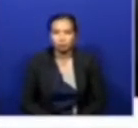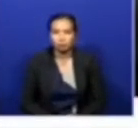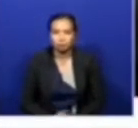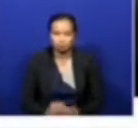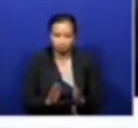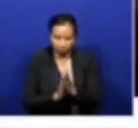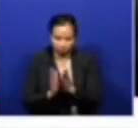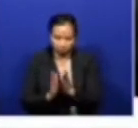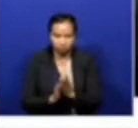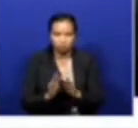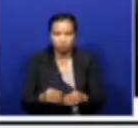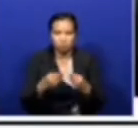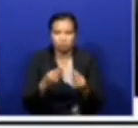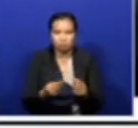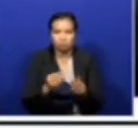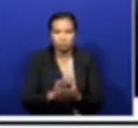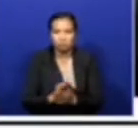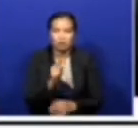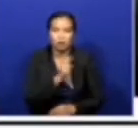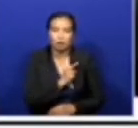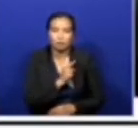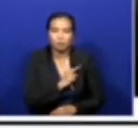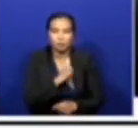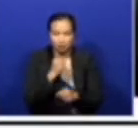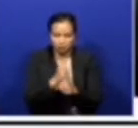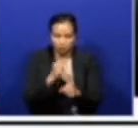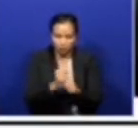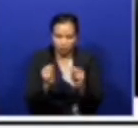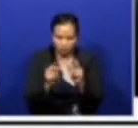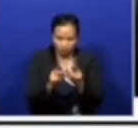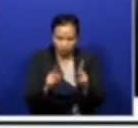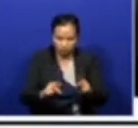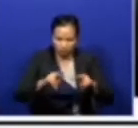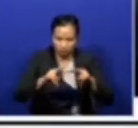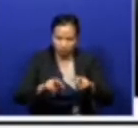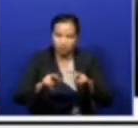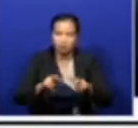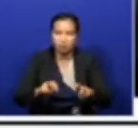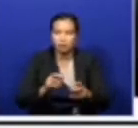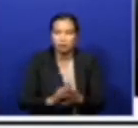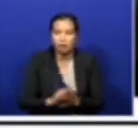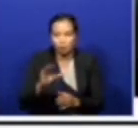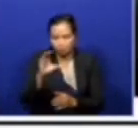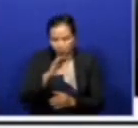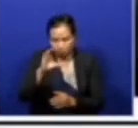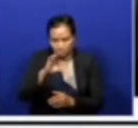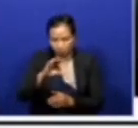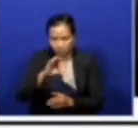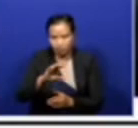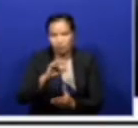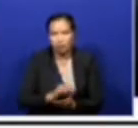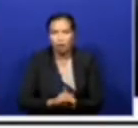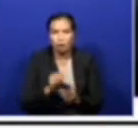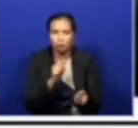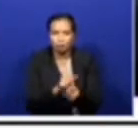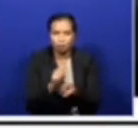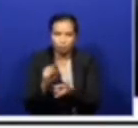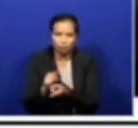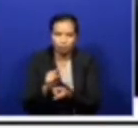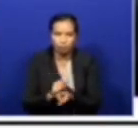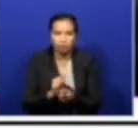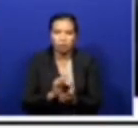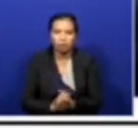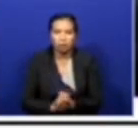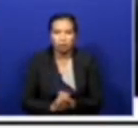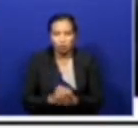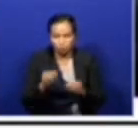นะครับในส่วนของการทำหน้าที่ของกรรมการซึ่งนะครับก็มีแง่คิดและมุมมองที่เป็นประโย